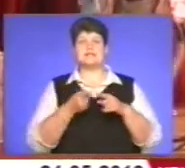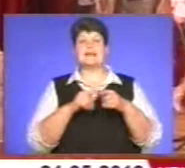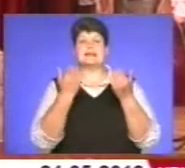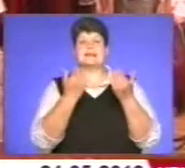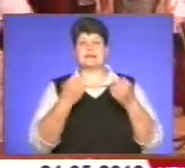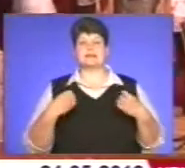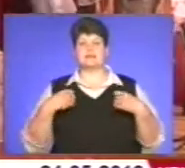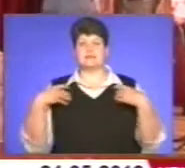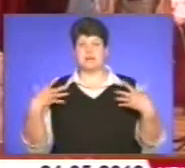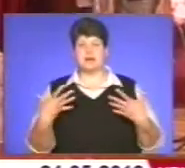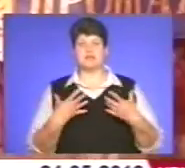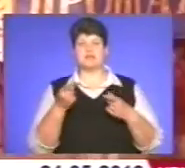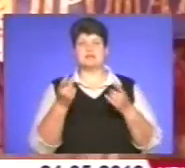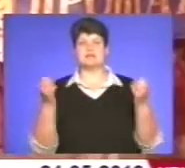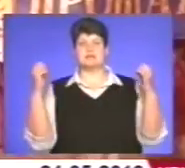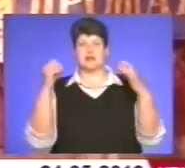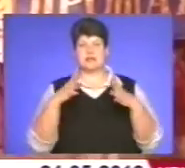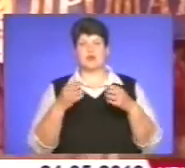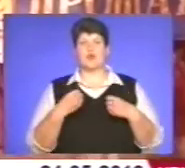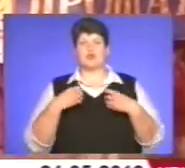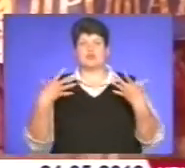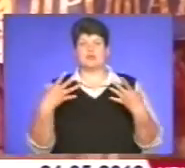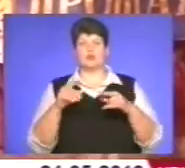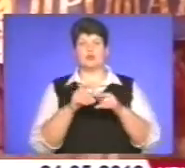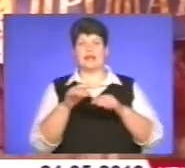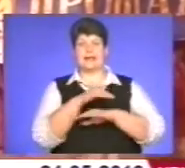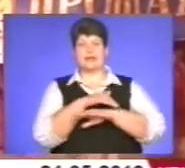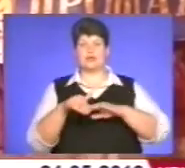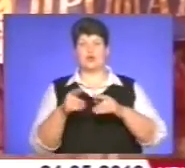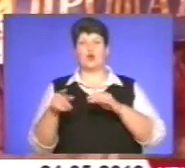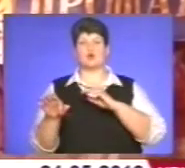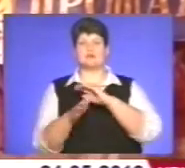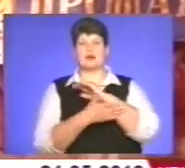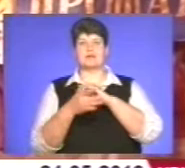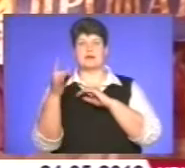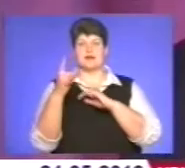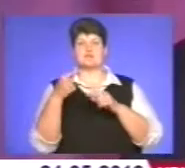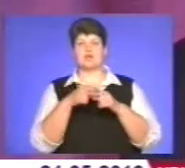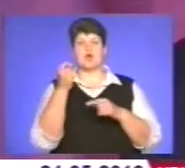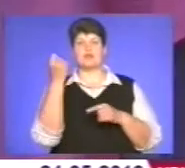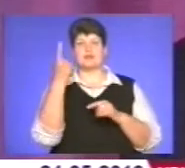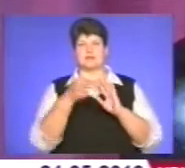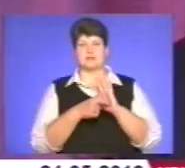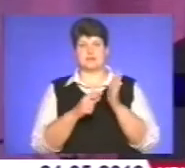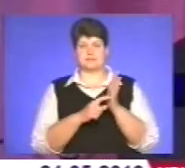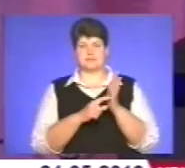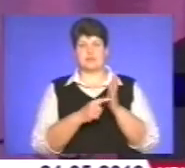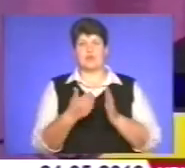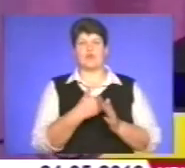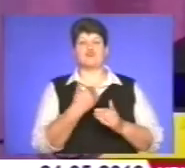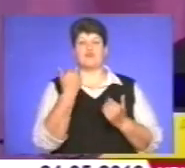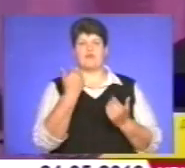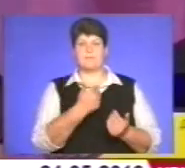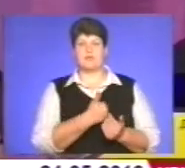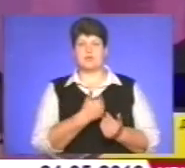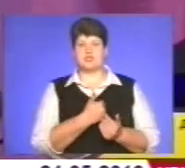востаннє сьогодні вони зібралися на урочисту лінійку. Востаннє вони – 11-класники. Хочу вам побажати, щоб